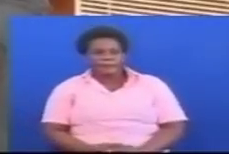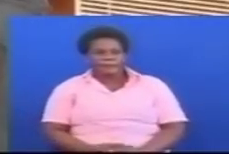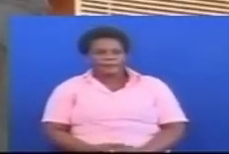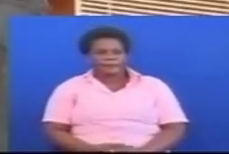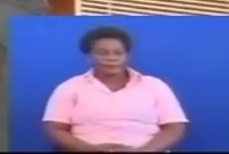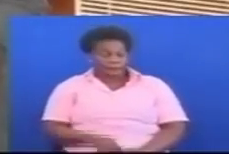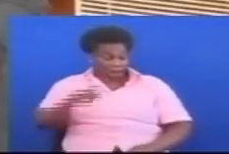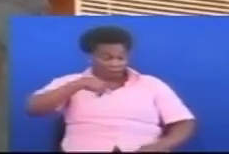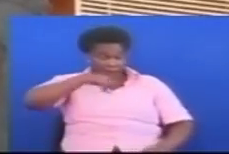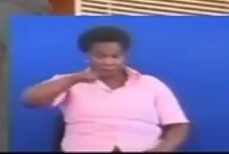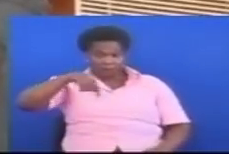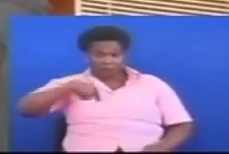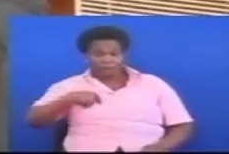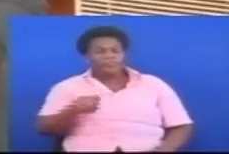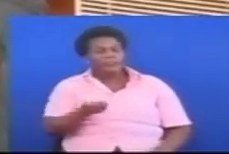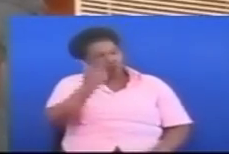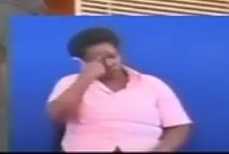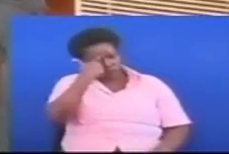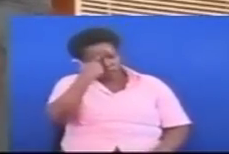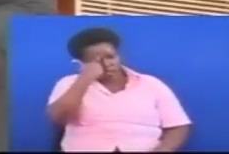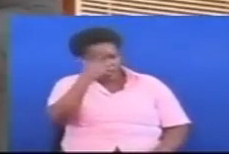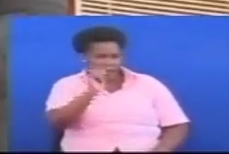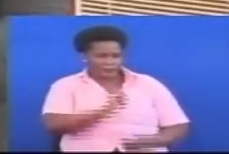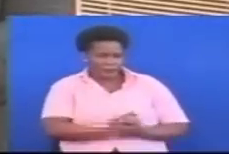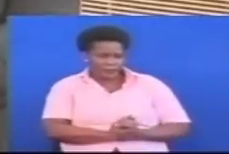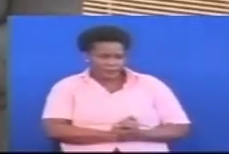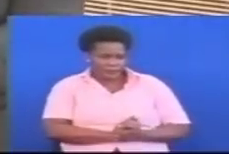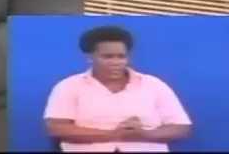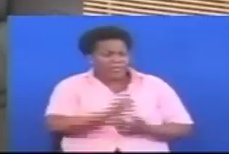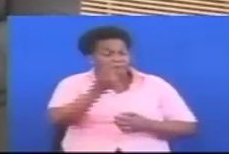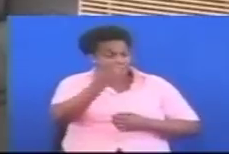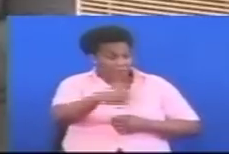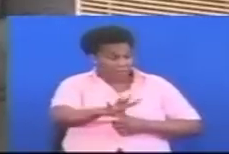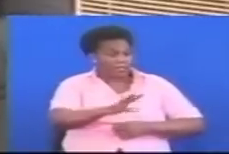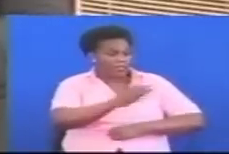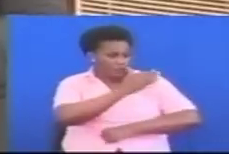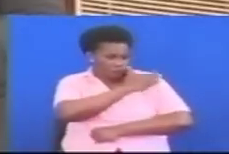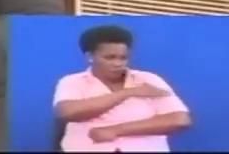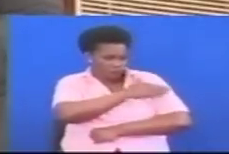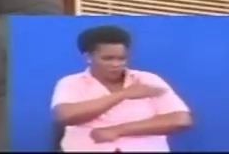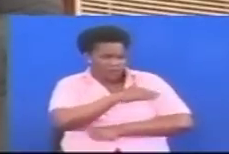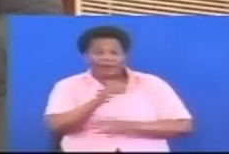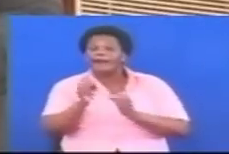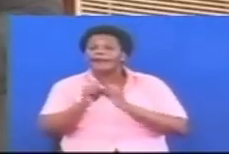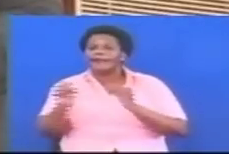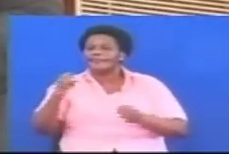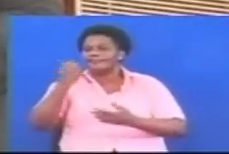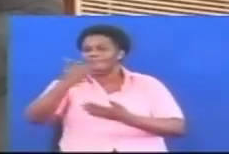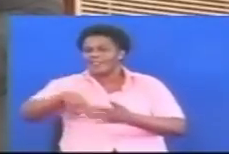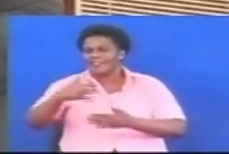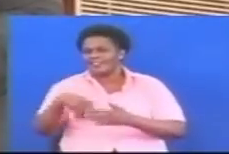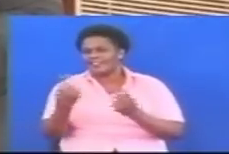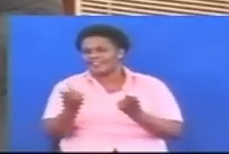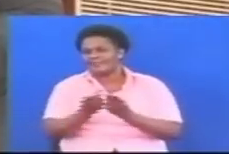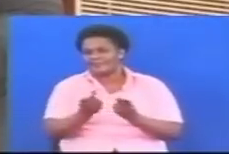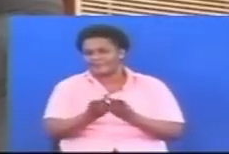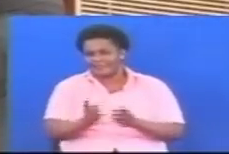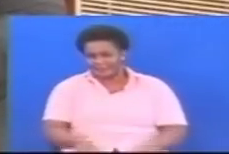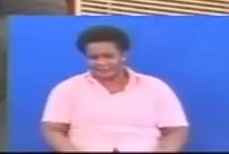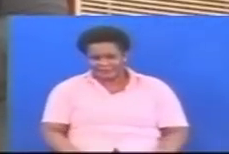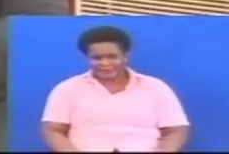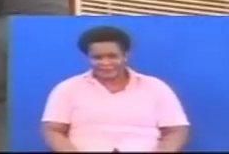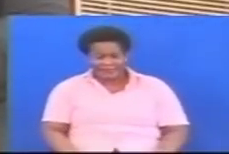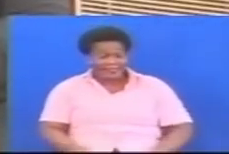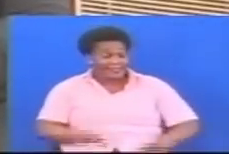ya upinzani inaamini kuwa pamoja na kwamba maji ni huduma, vile vile maji ni biashara. Ni ukweli kwamba kwa sasa hakuna